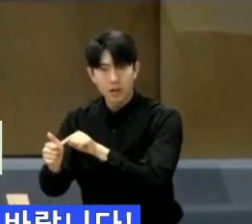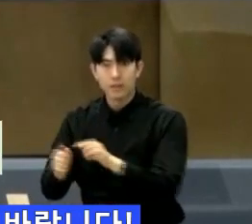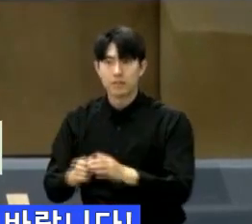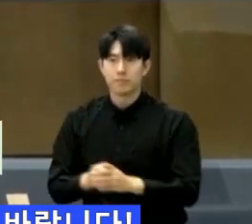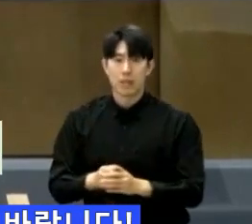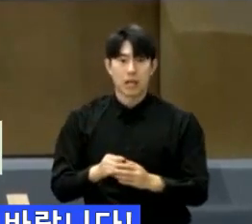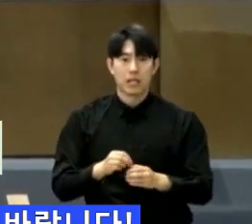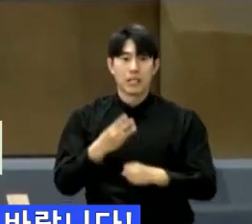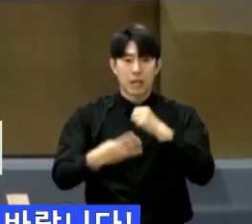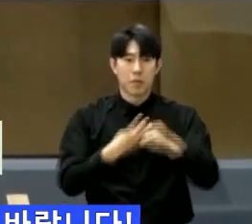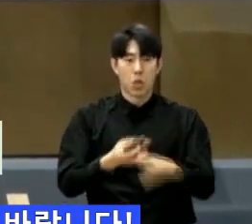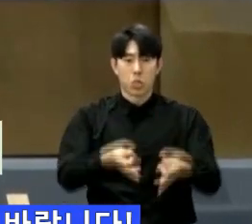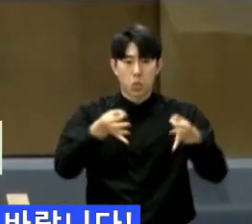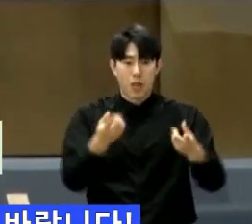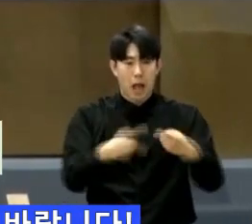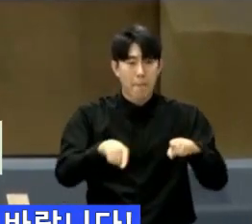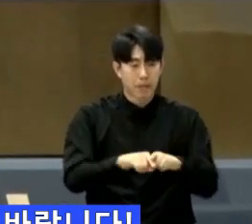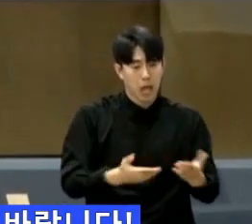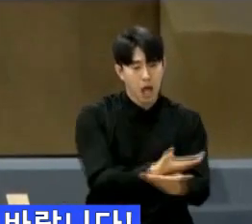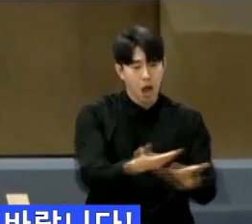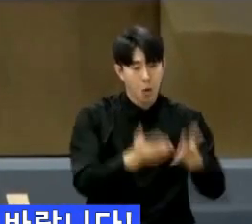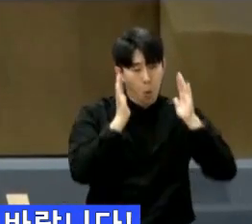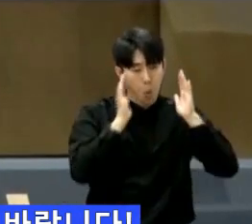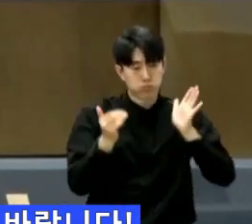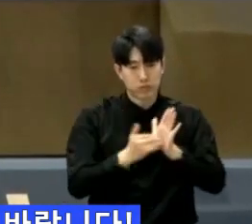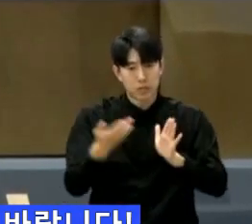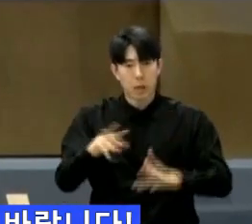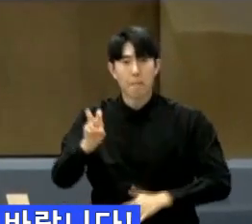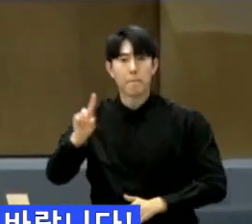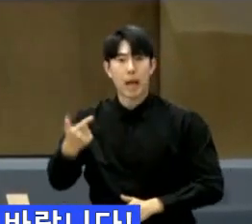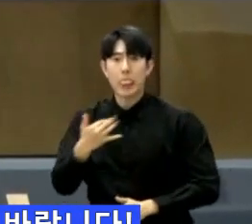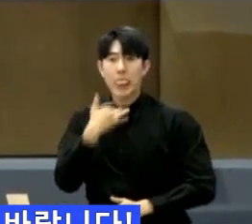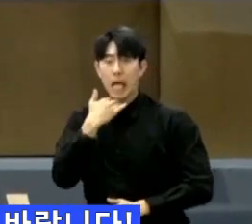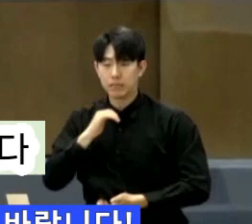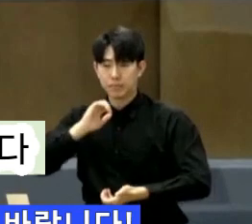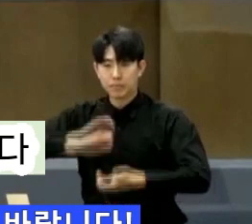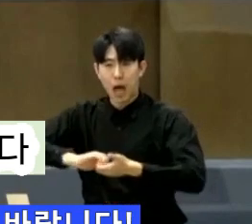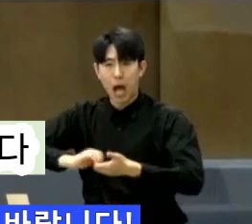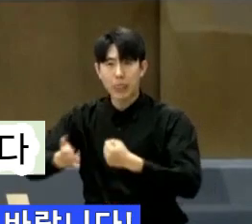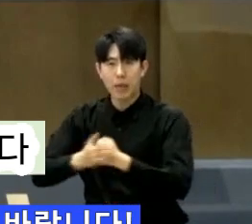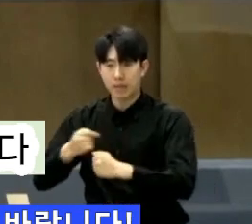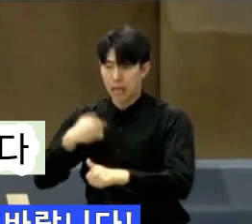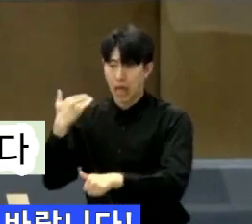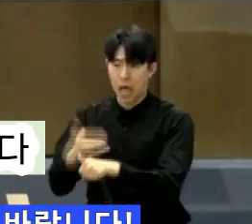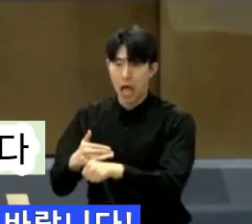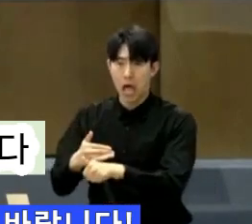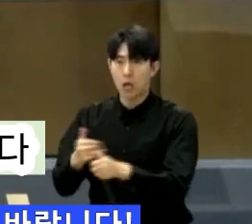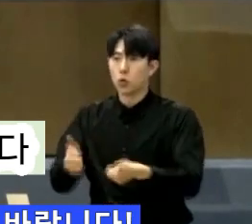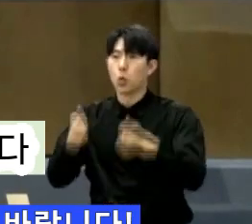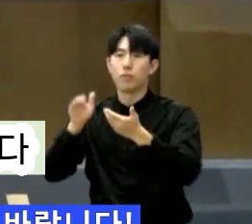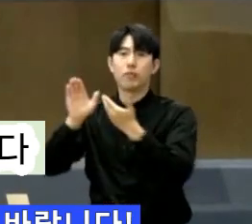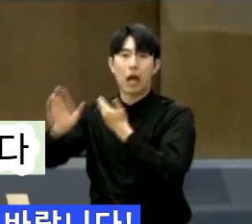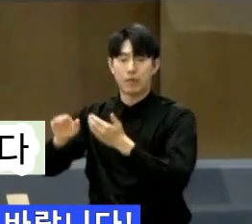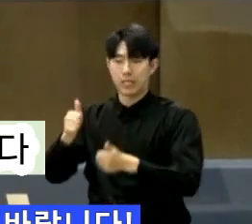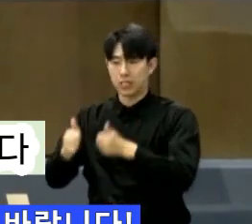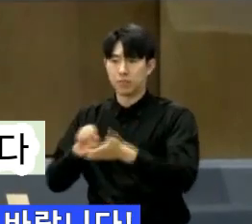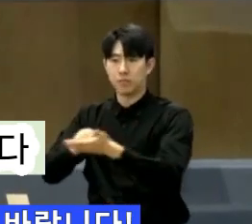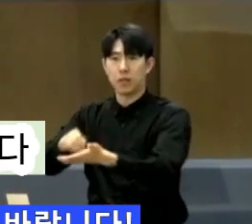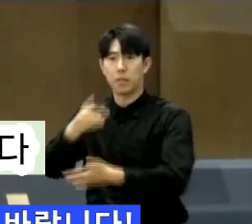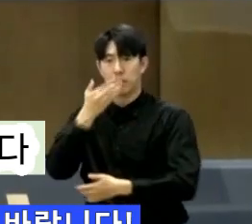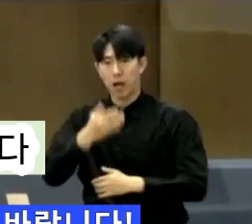3년을 함께 경찰 공무원 시험을 준비했지만 만 나이 운전면허 취득 요건 때문에 졸업한 이후에야 응시 자격을 얻을 수가 있습니다.